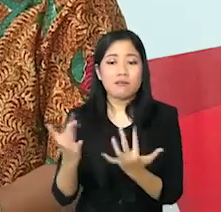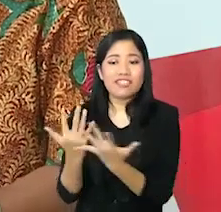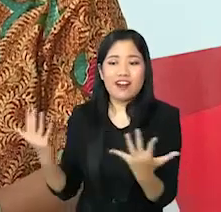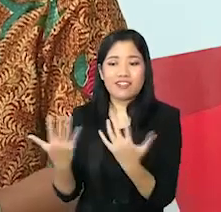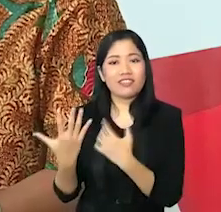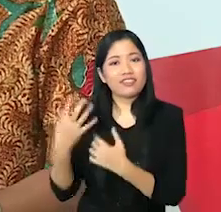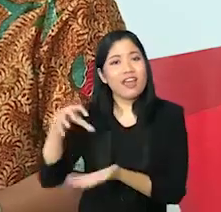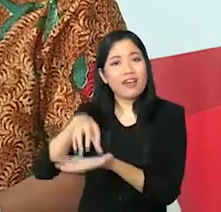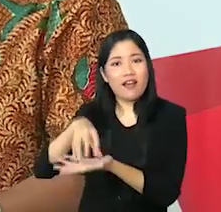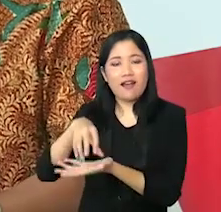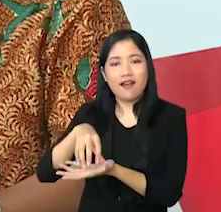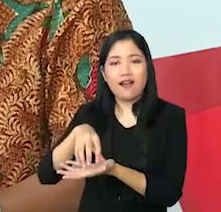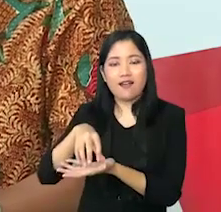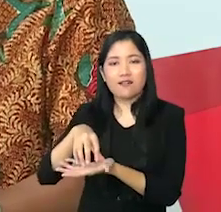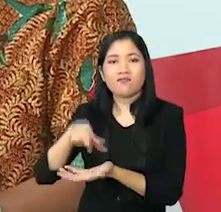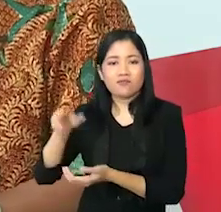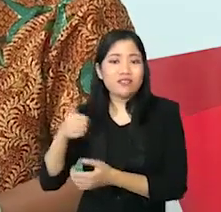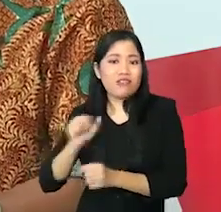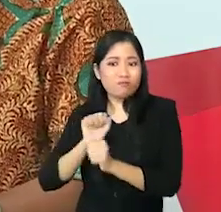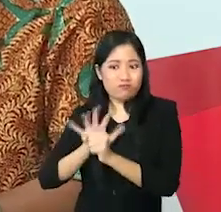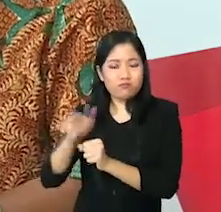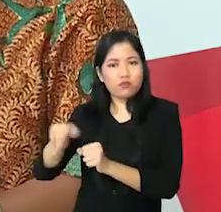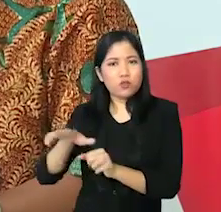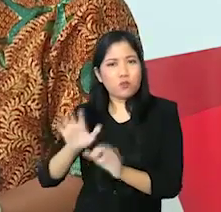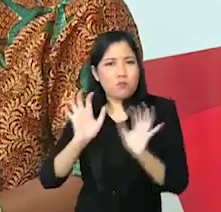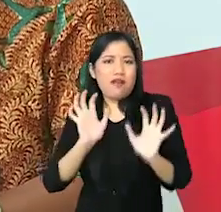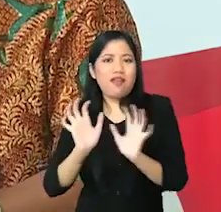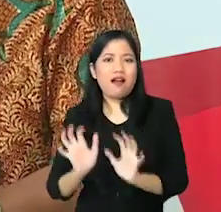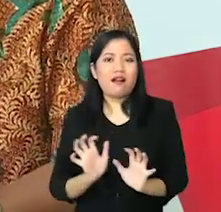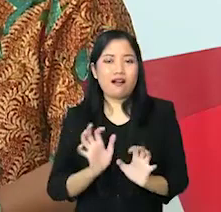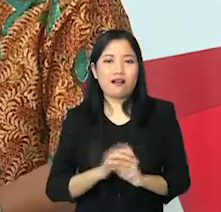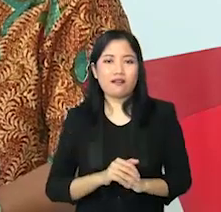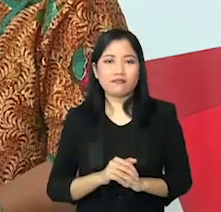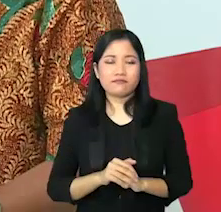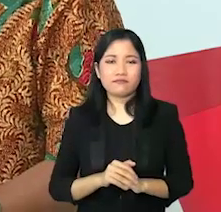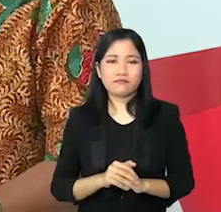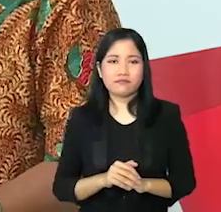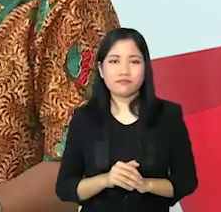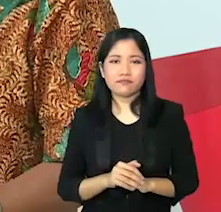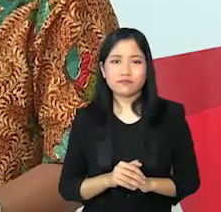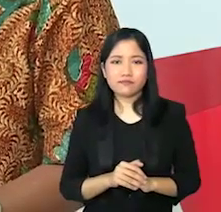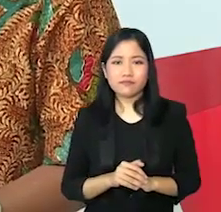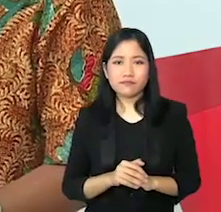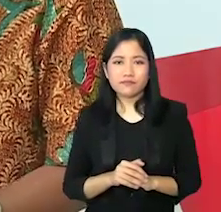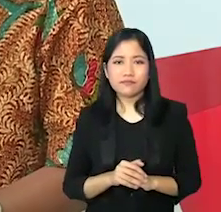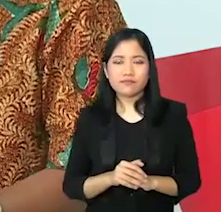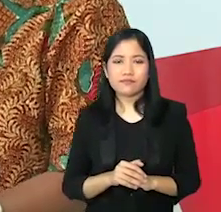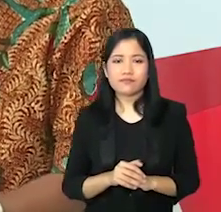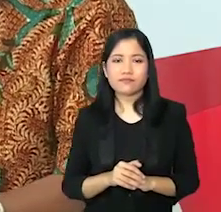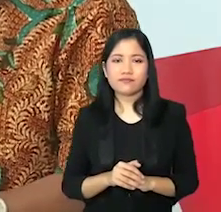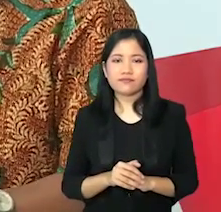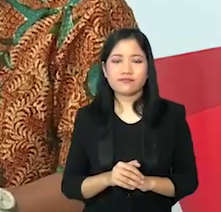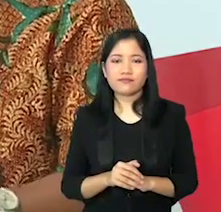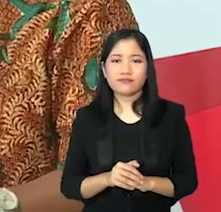kasus covert 19 ini sangat banyak kita temukan inilah gunanya kemudian pemerintah